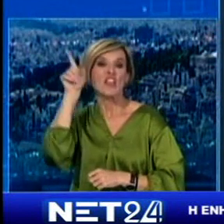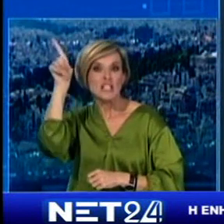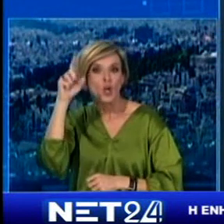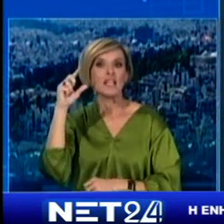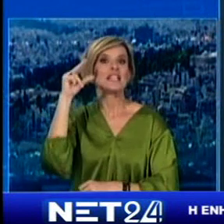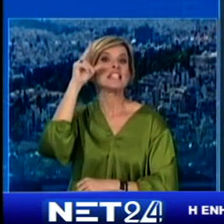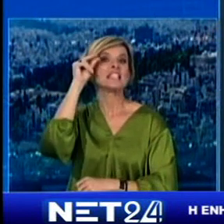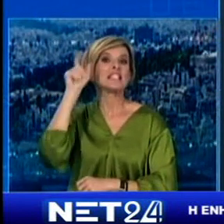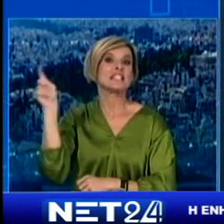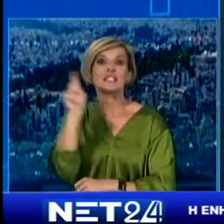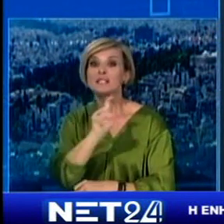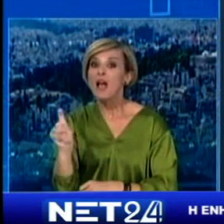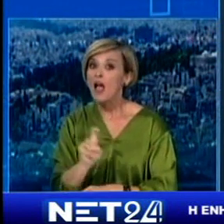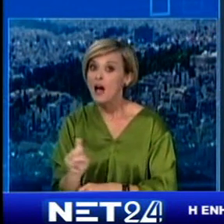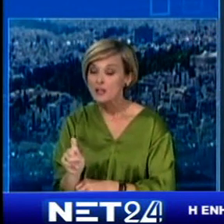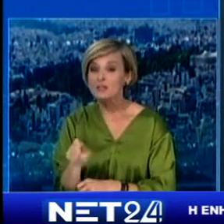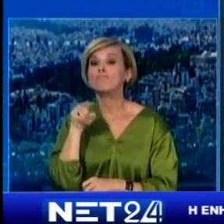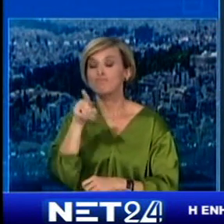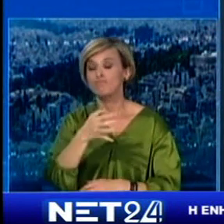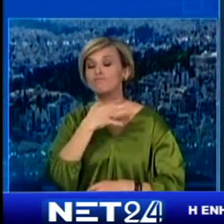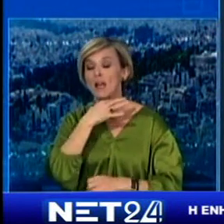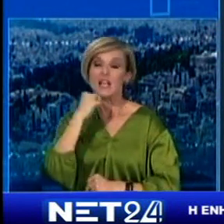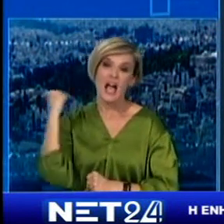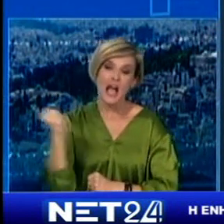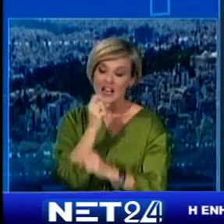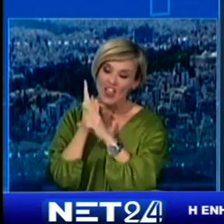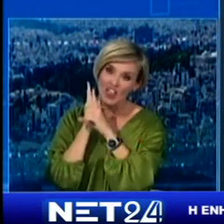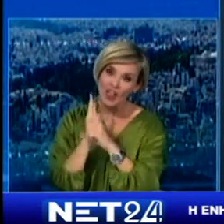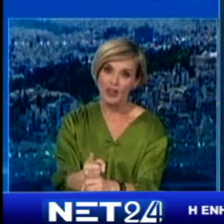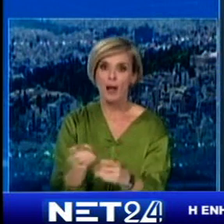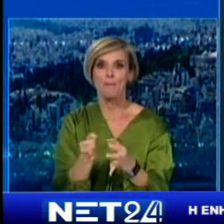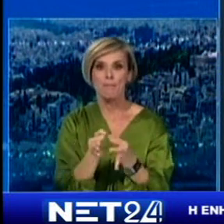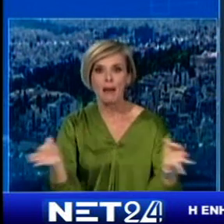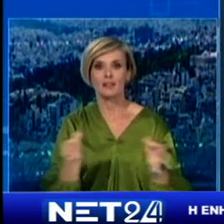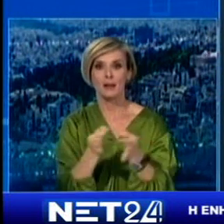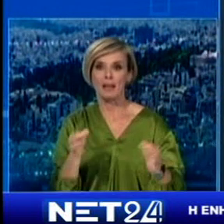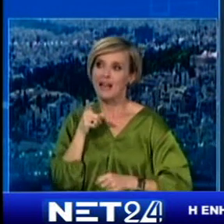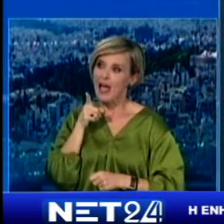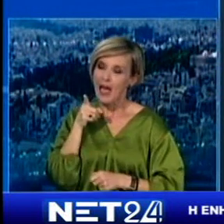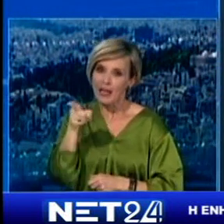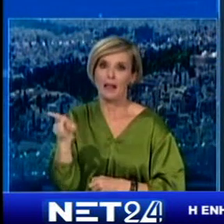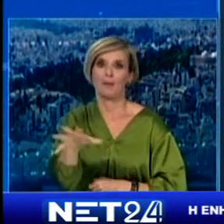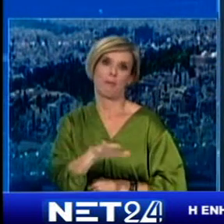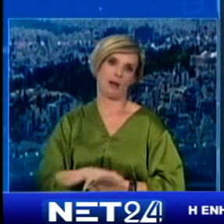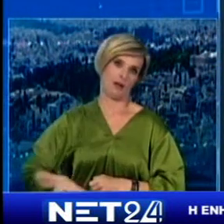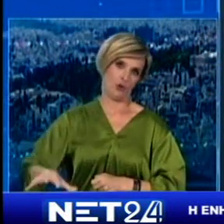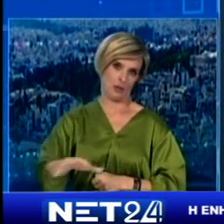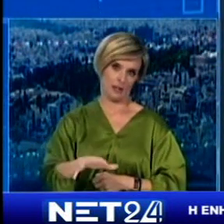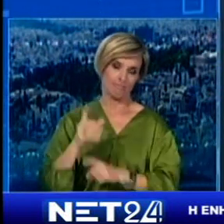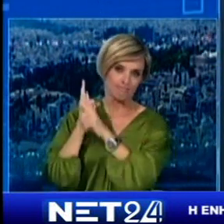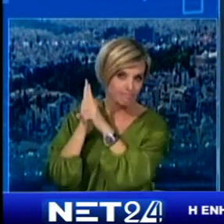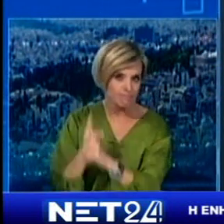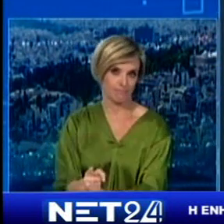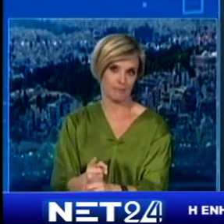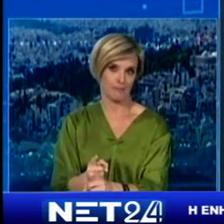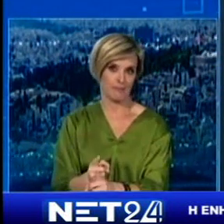Σερών έκανε αναγκαία τη λήψη άμεσων εξατομικευμένων μέτρων επιδημιολογικού συναγερμού στις περιοχές αυτές. Γιατί